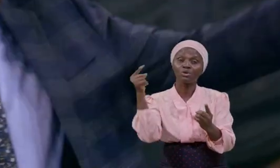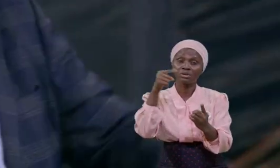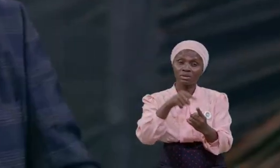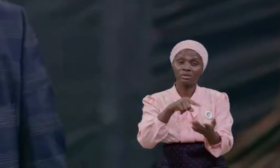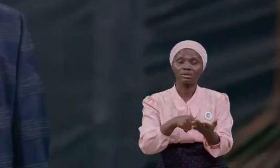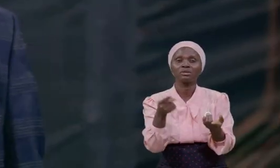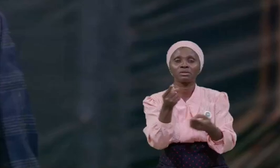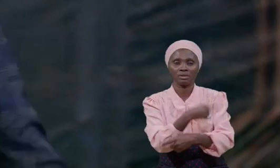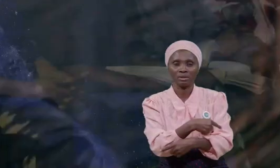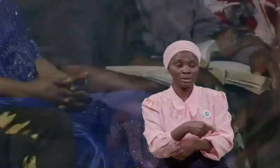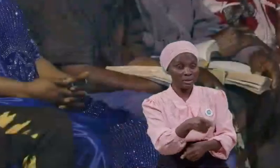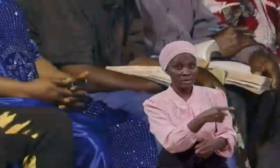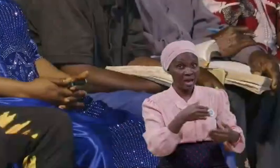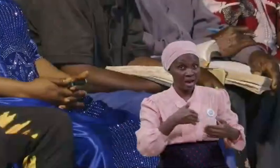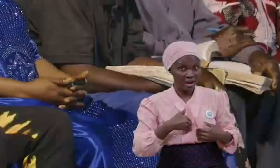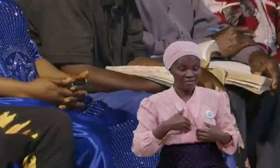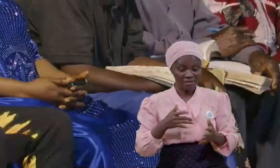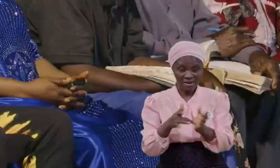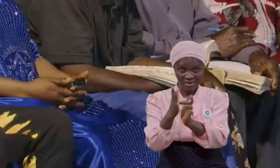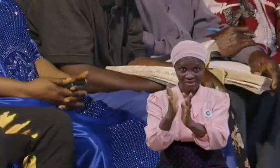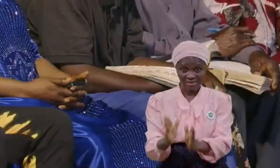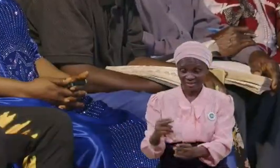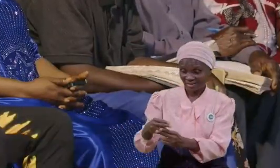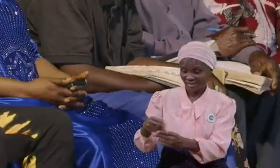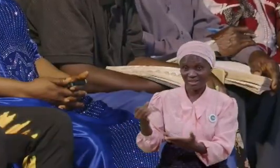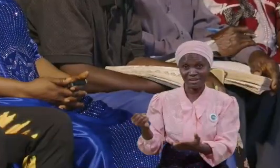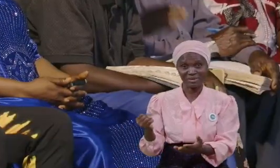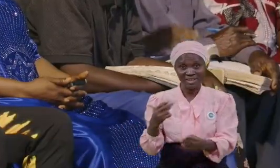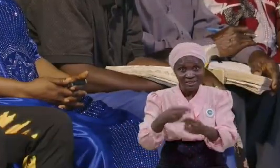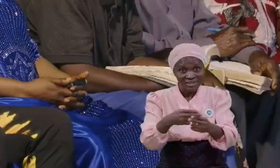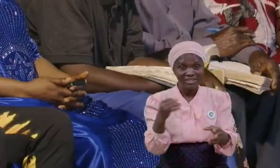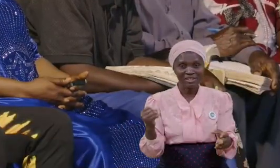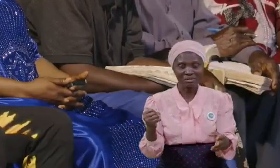Joseph, Étienne, Marie, Marthe,